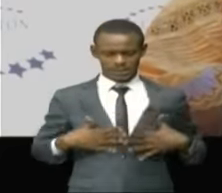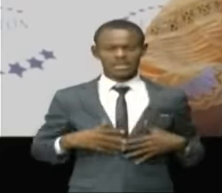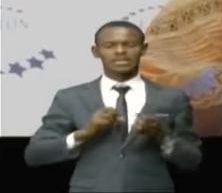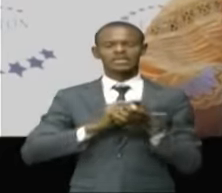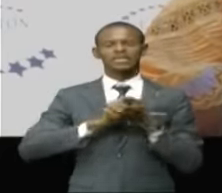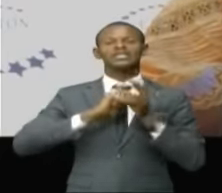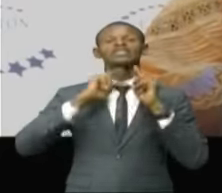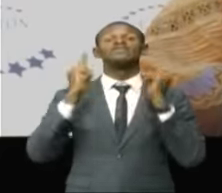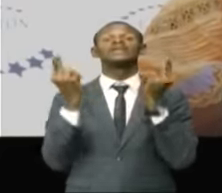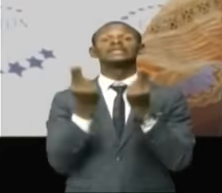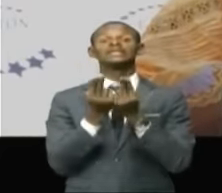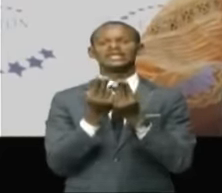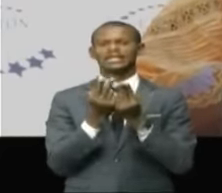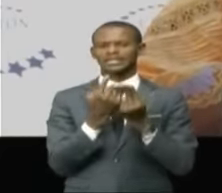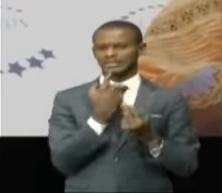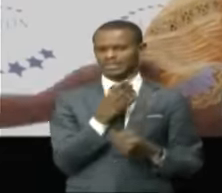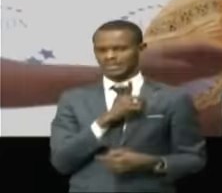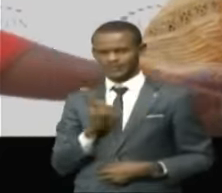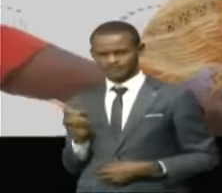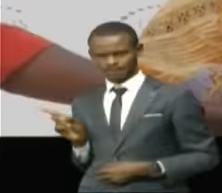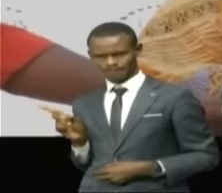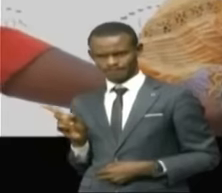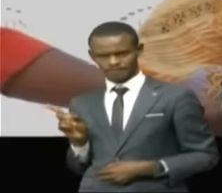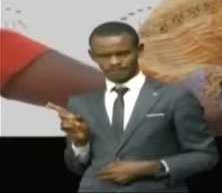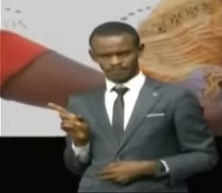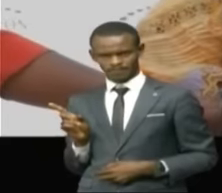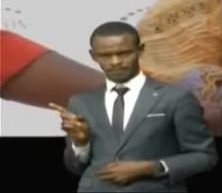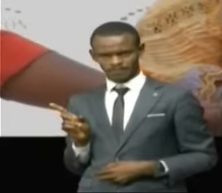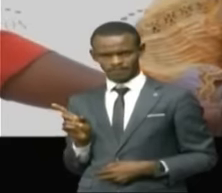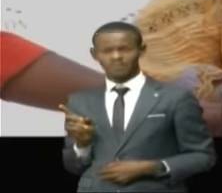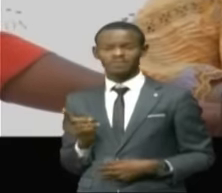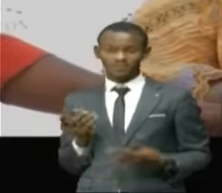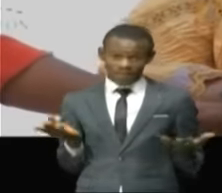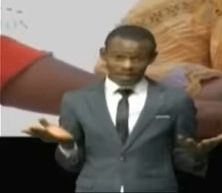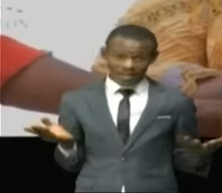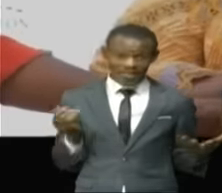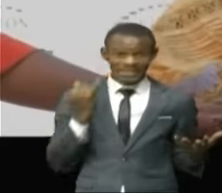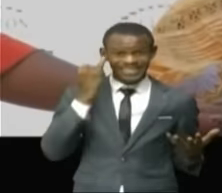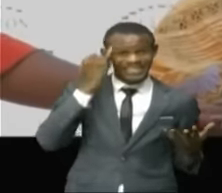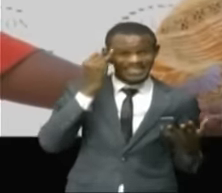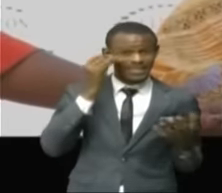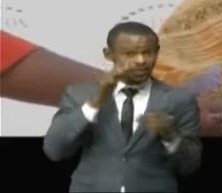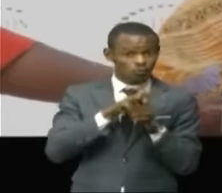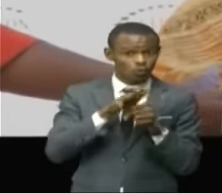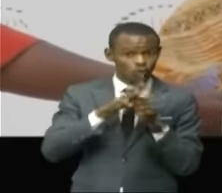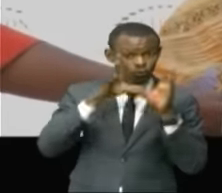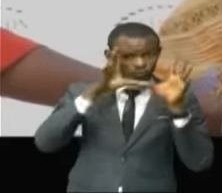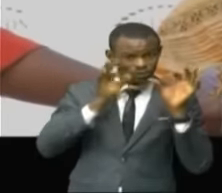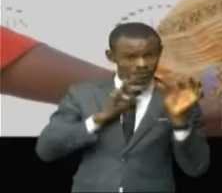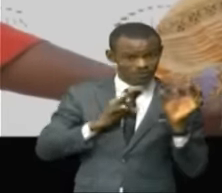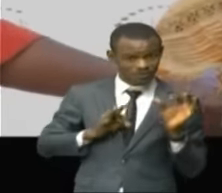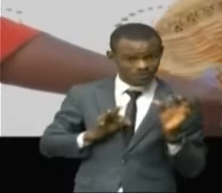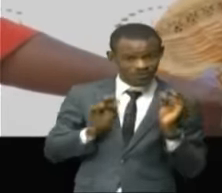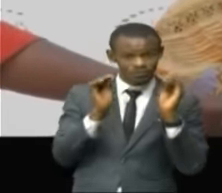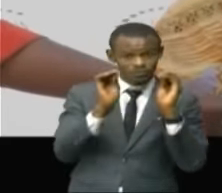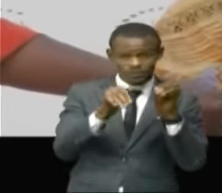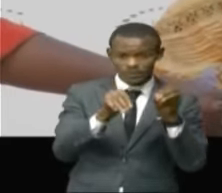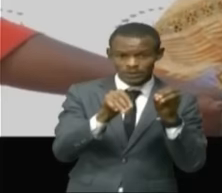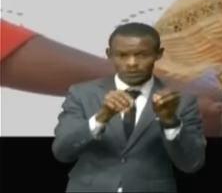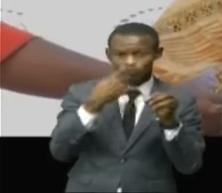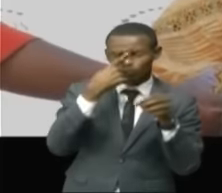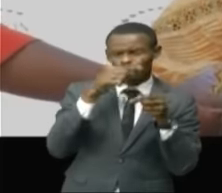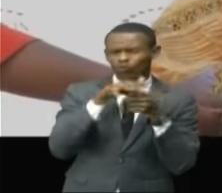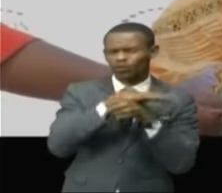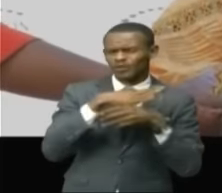mise en service en plus de ceux déjà engagés lors de la construction. Je voudrais remercier le partenaire